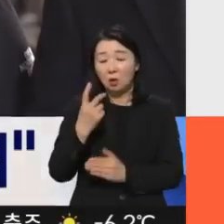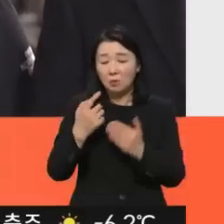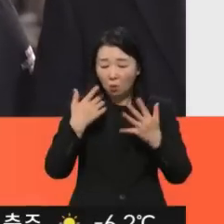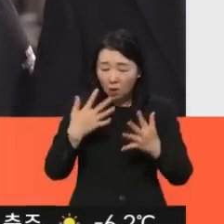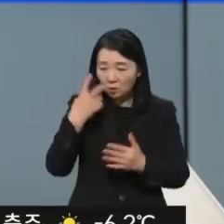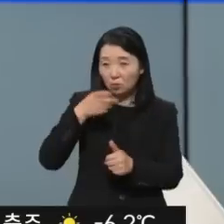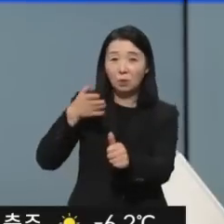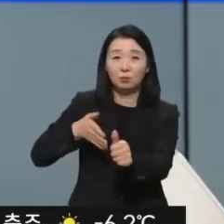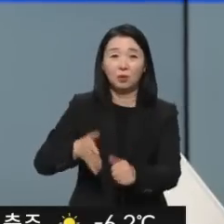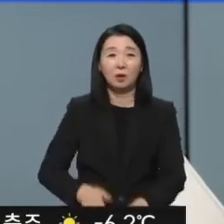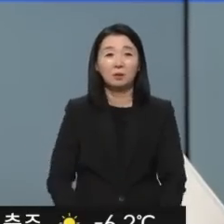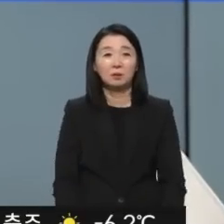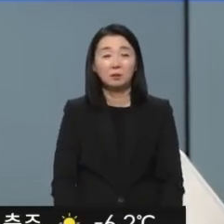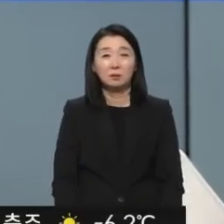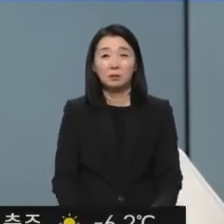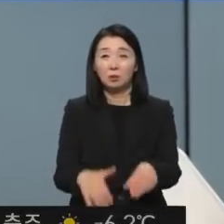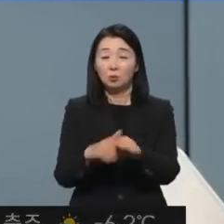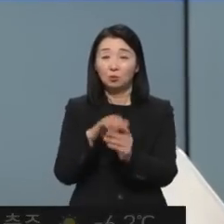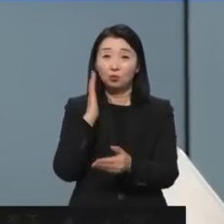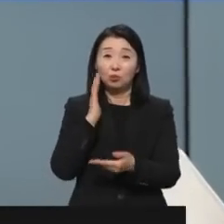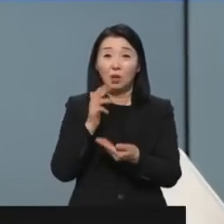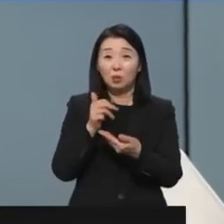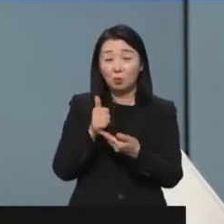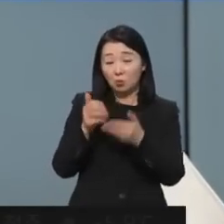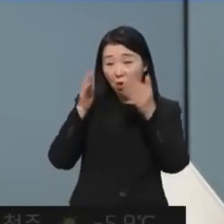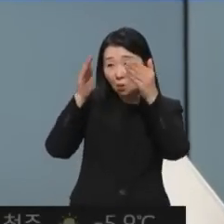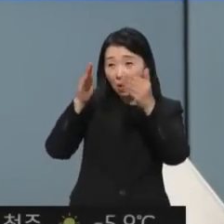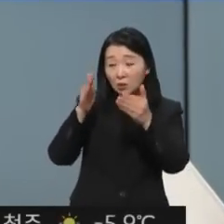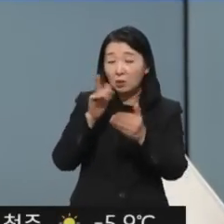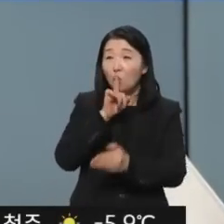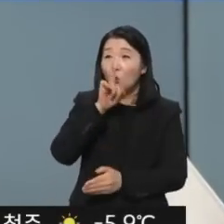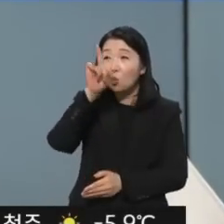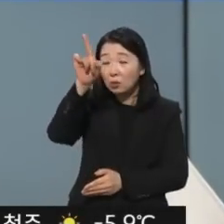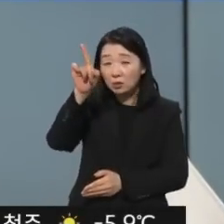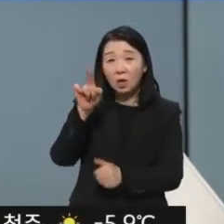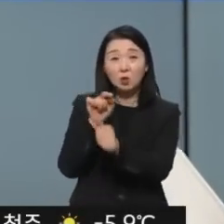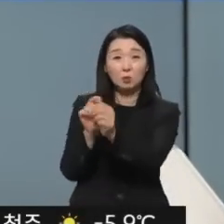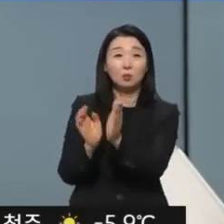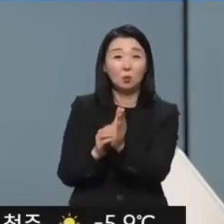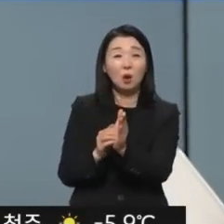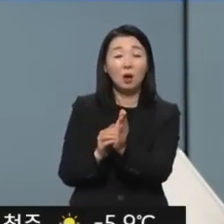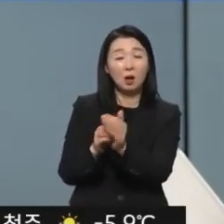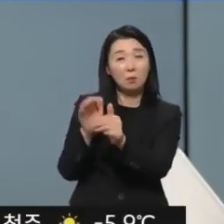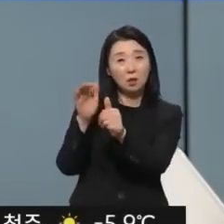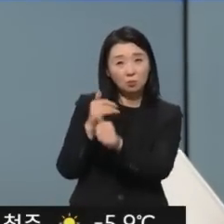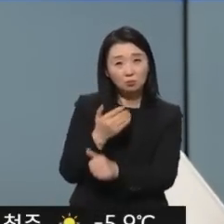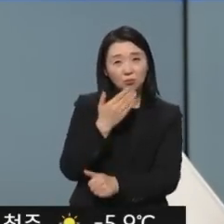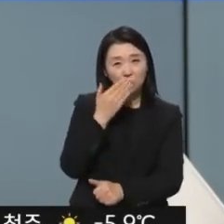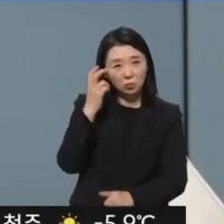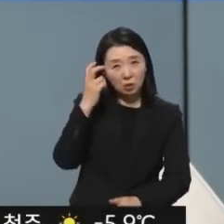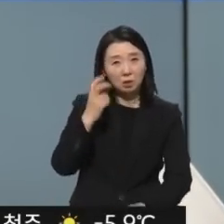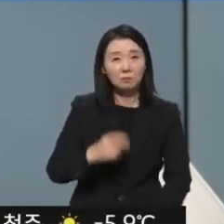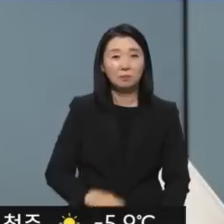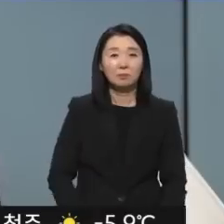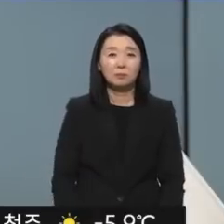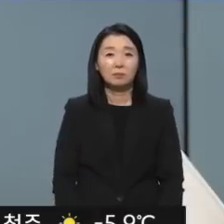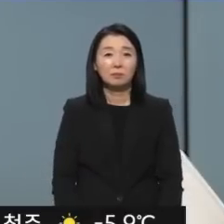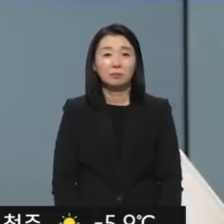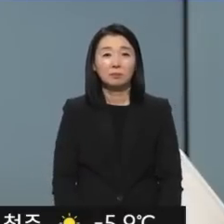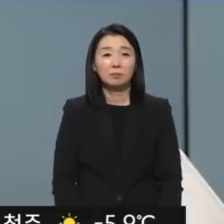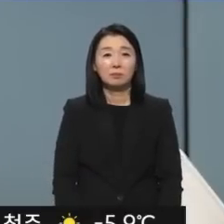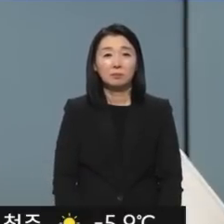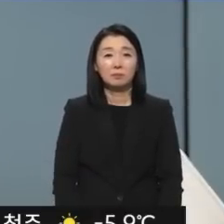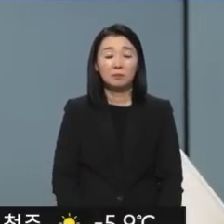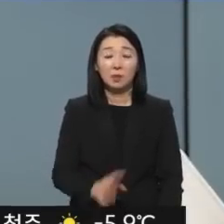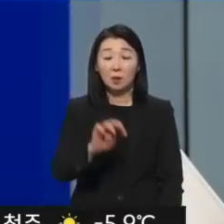했습니다. 네, 일단 문재인 전 대통령을 향해서 고소장이 접수가 됐기 때문에 일정 부분 뭐 조사가 불가피한 그런 상황이기도 한데